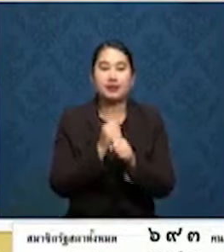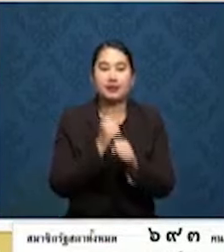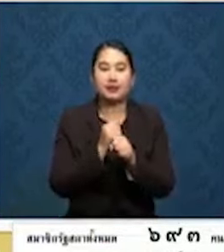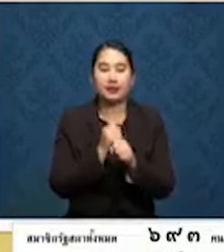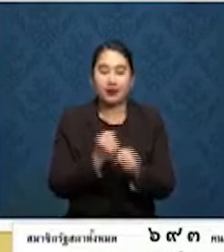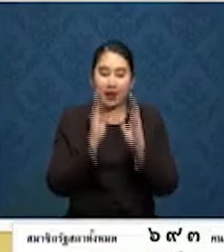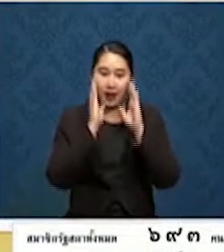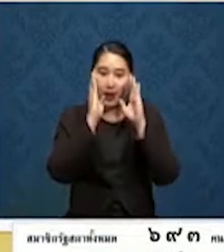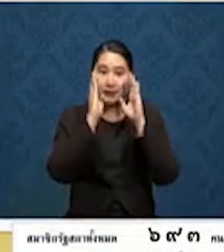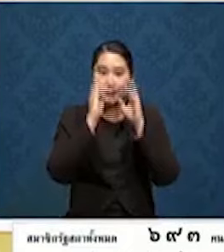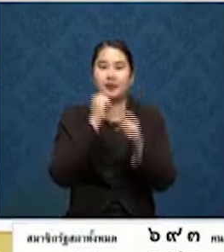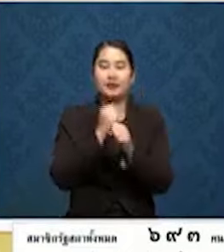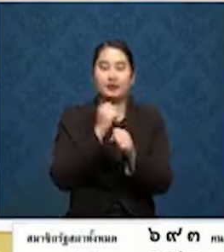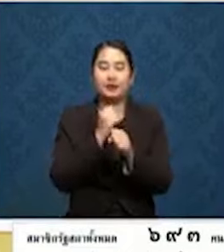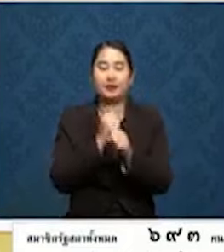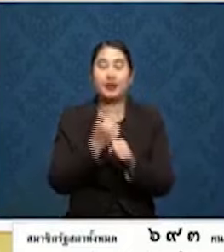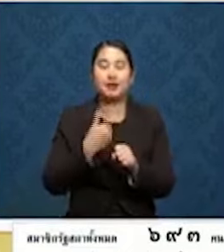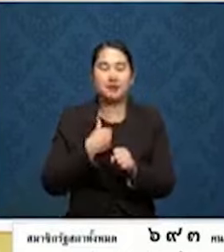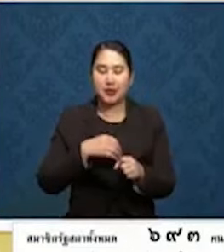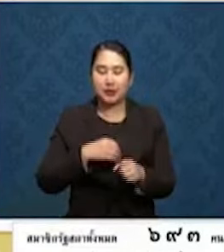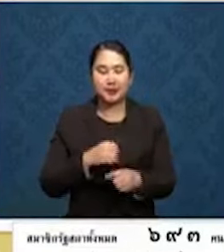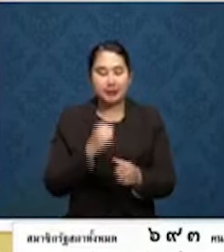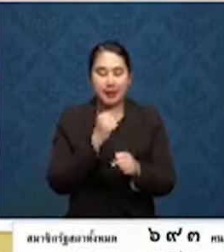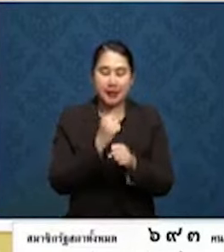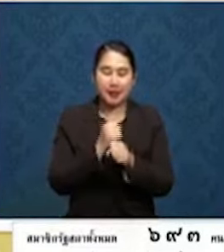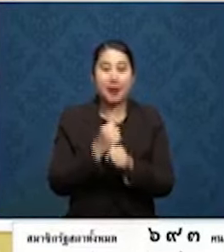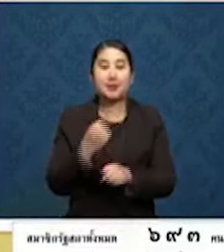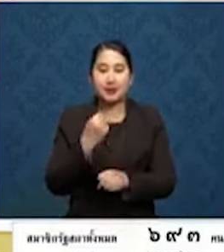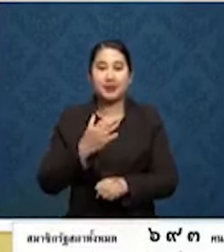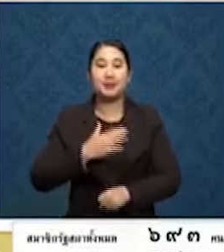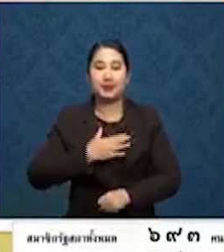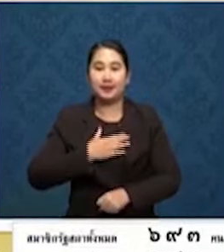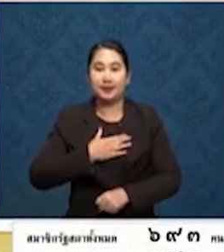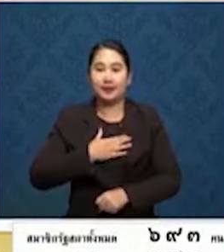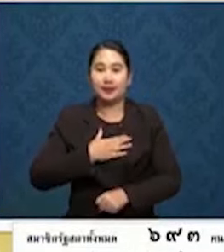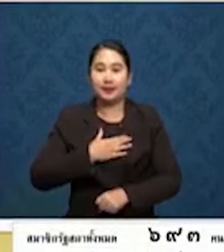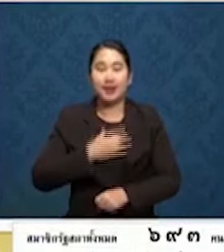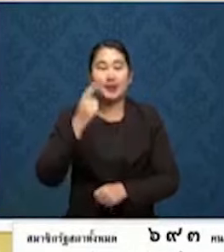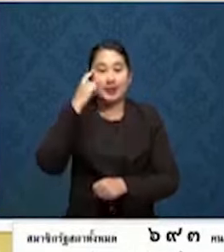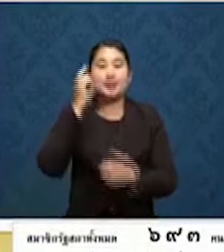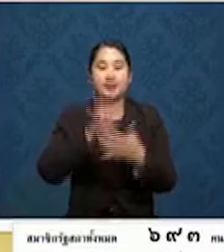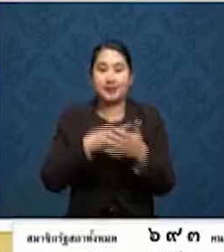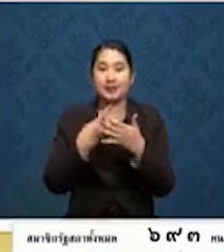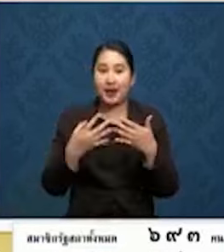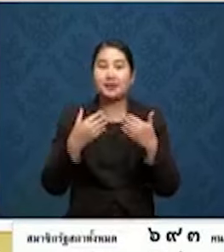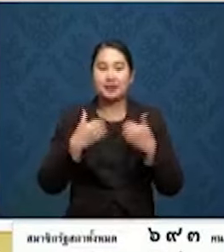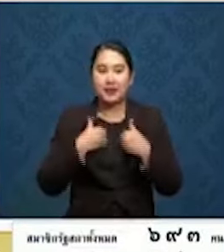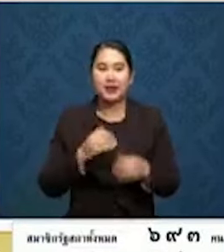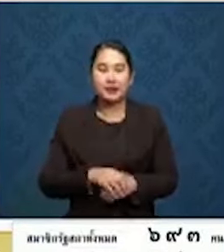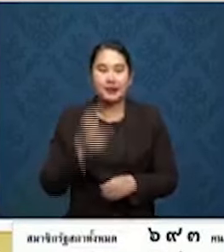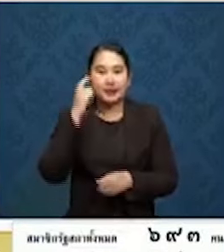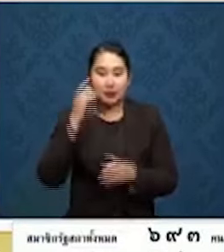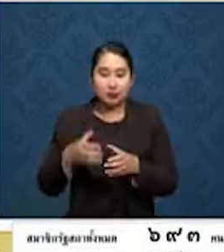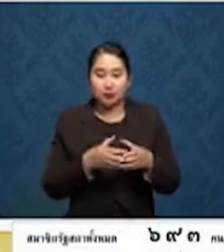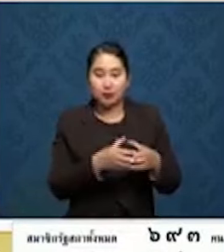ครวิทยุครับเขาก็อ่านตามบทนะครับแต่คนอ่านเนี่ยในเมื่อเขาอินกับเนื้อหาเนี่ยเขาก็จะรู้ว่าตรงไหนมันควร